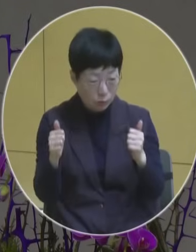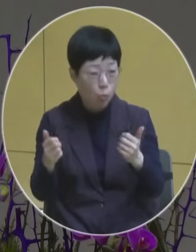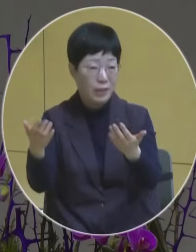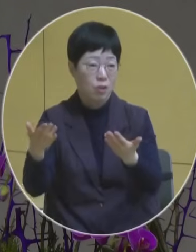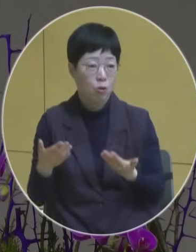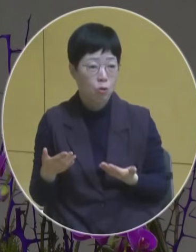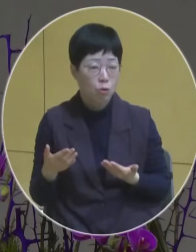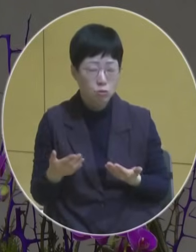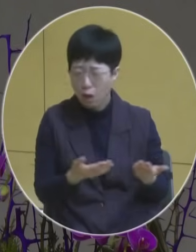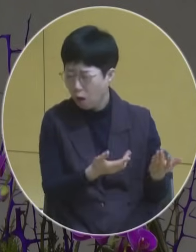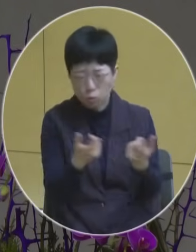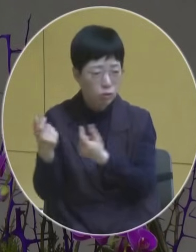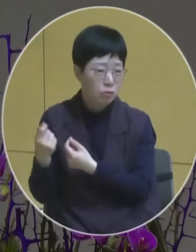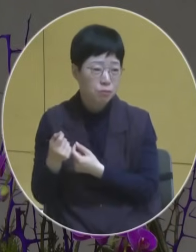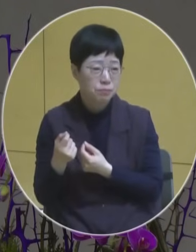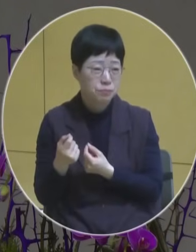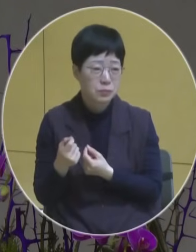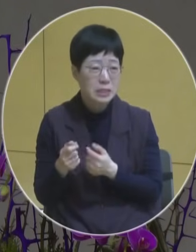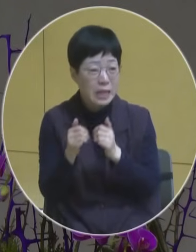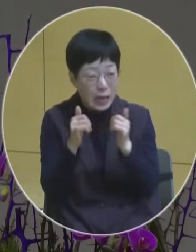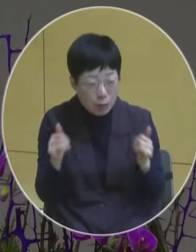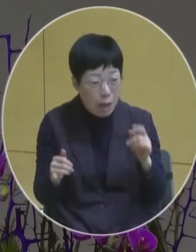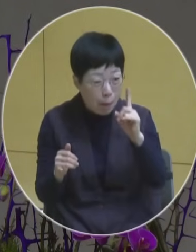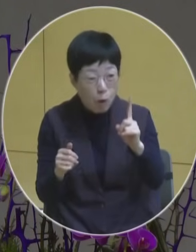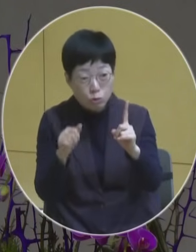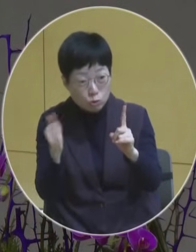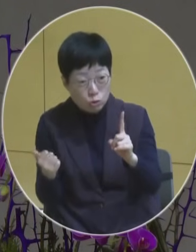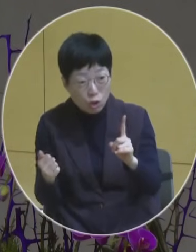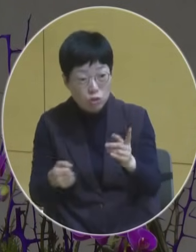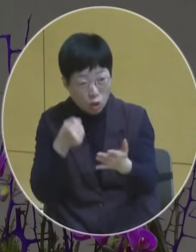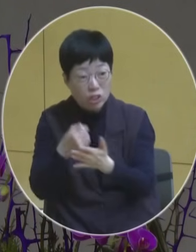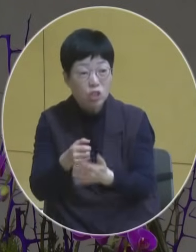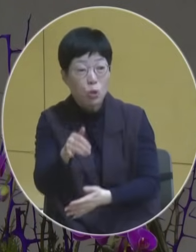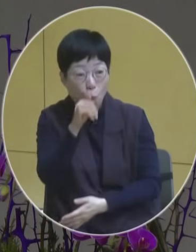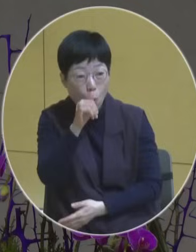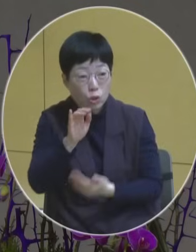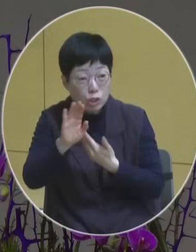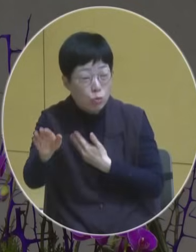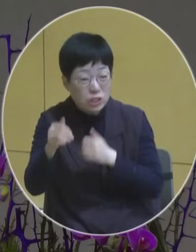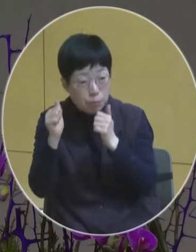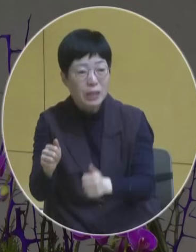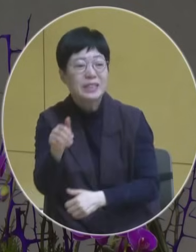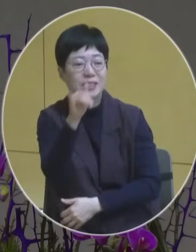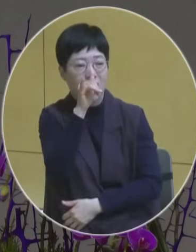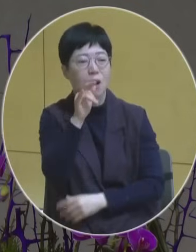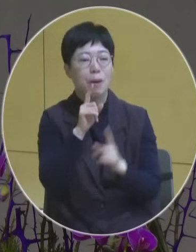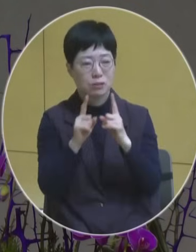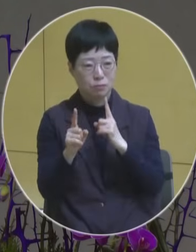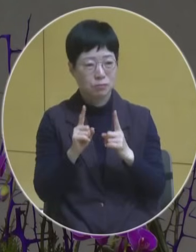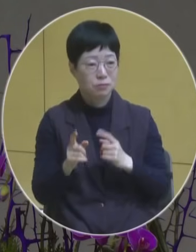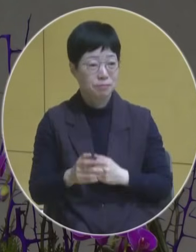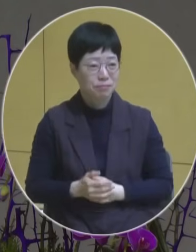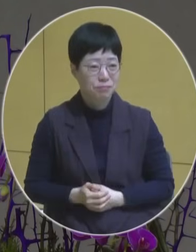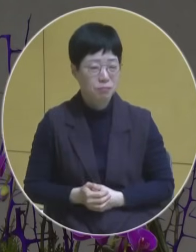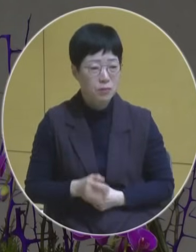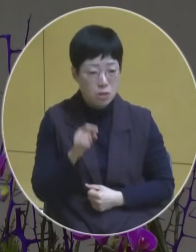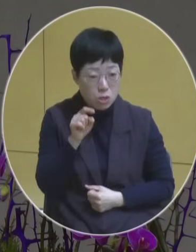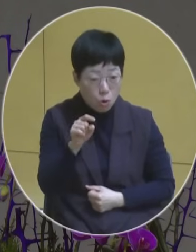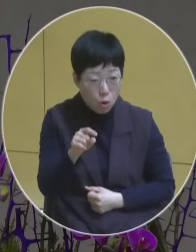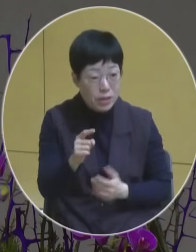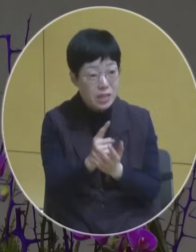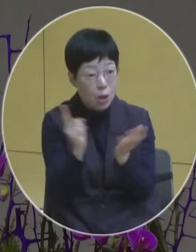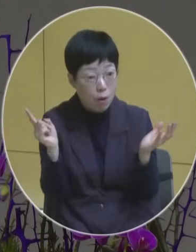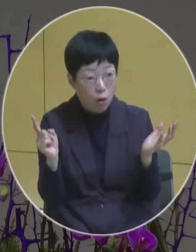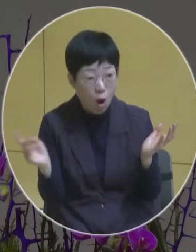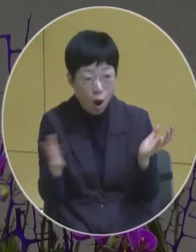있죠. 누구든지 다 마찬가지입니다. 사람이 한번 죽는 것은 정한 이치되 그 후에는 심판이 있다고 성경은 말씀하고 있습니다. 여기